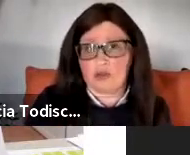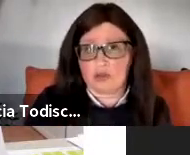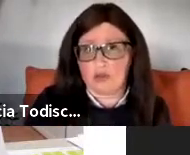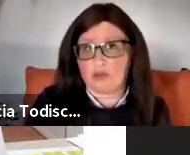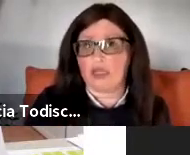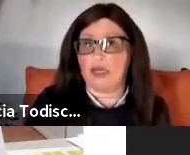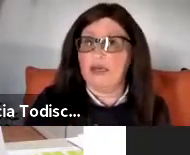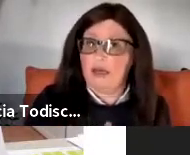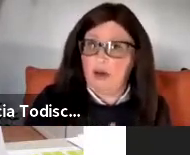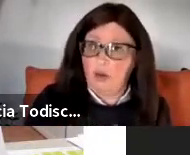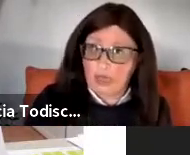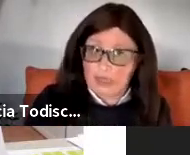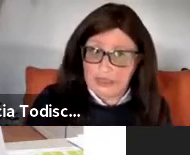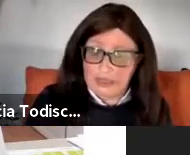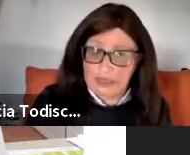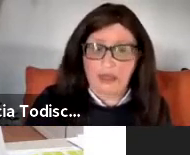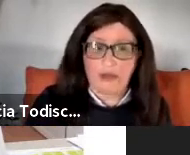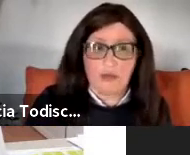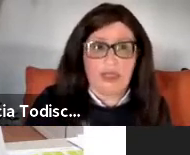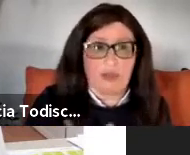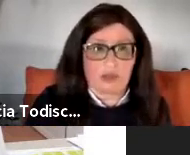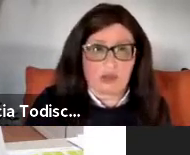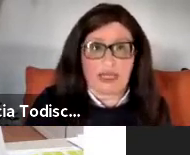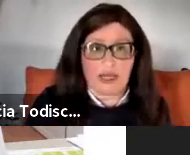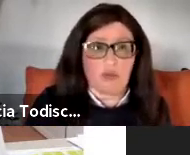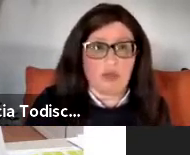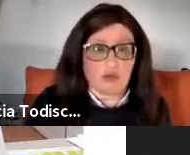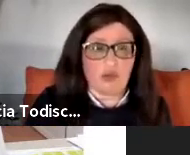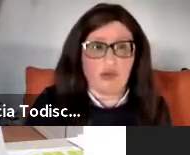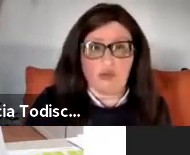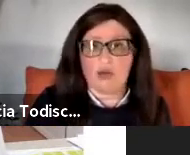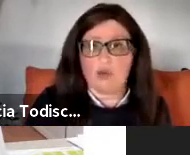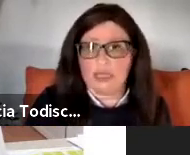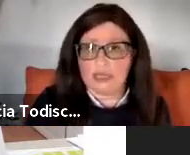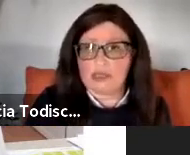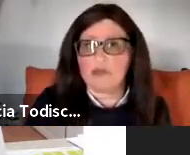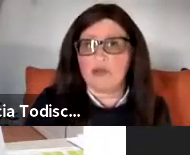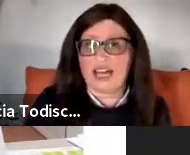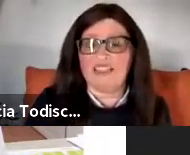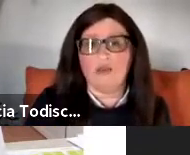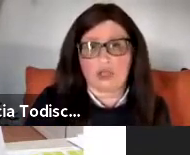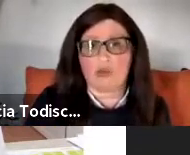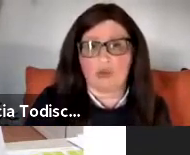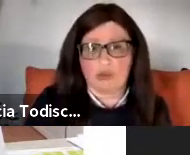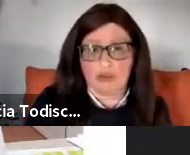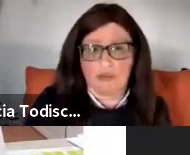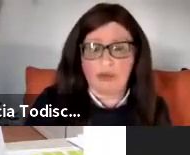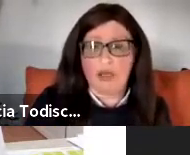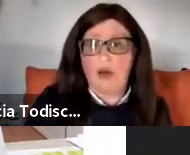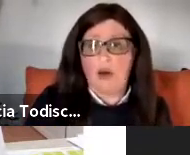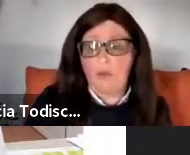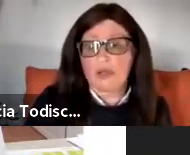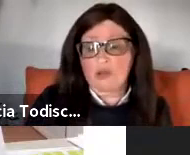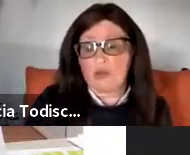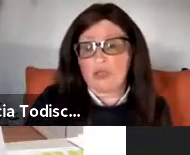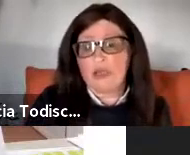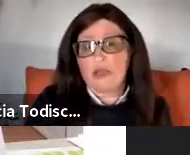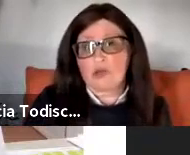con persone sorde, oraliste, quindi persone che hanno bisogno di una comunicazione orale di un certo tipo,